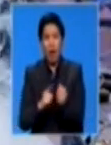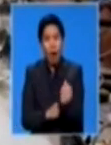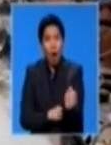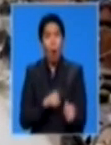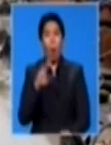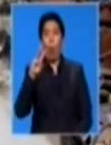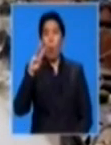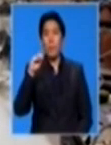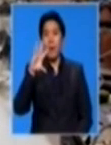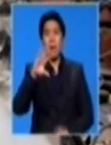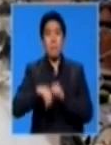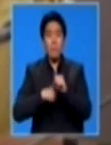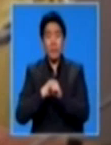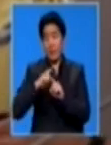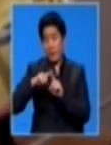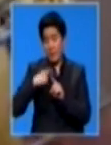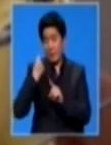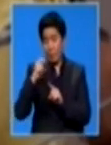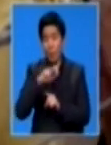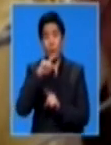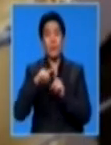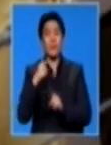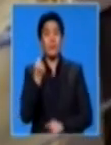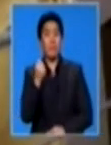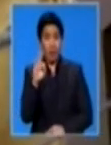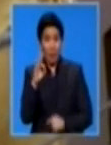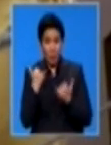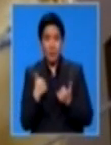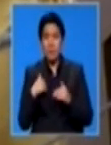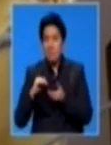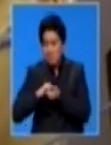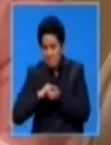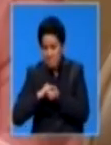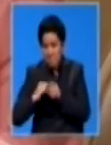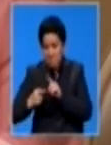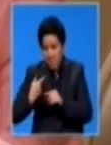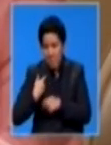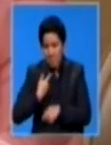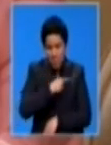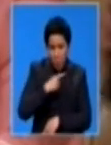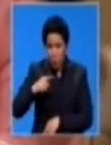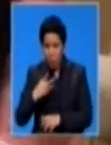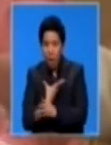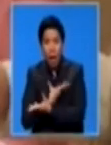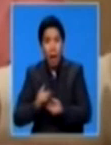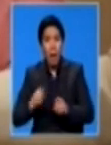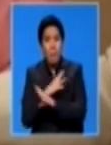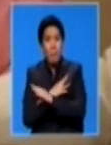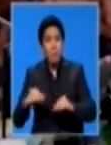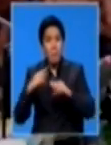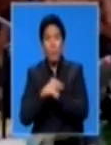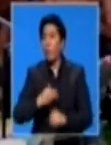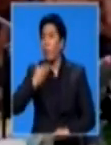65ปีเมื่อวันที่19ธันวาคมนี้เองบนพื้นฐานของการพึ่งพาและผลประโยชน์ร่วมกันอย่างเท่าเทียม